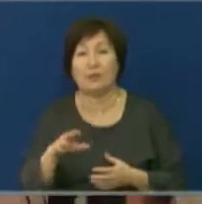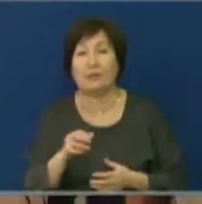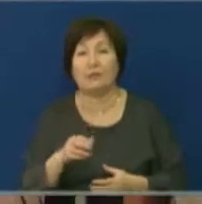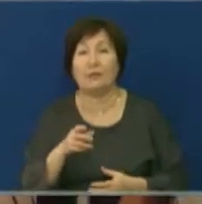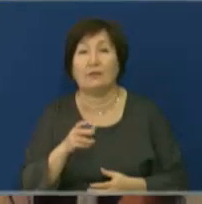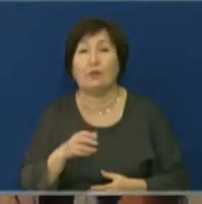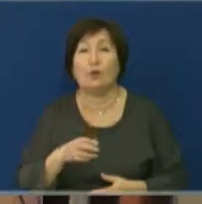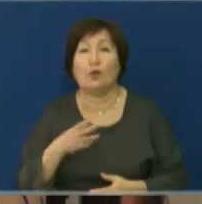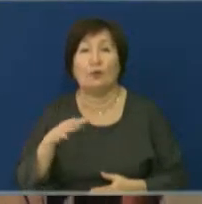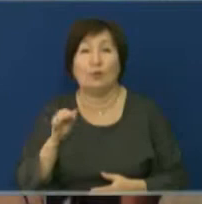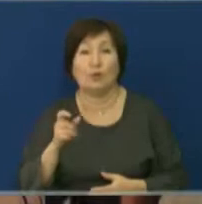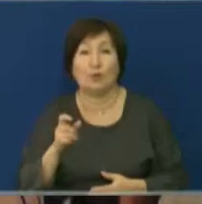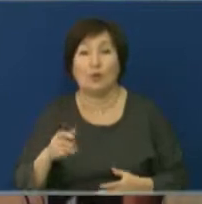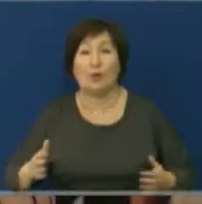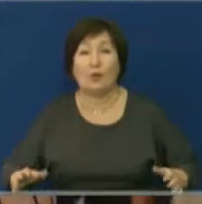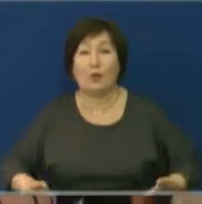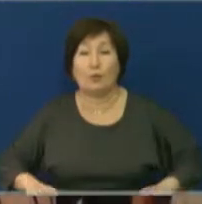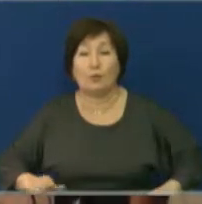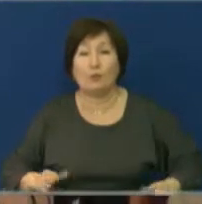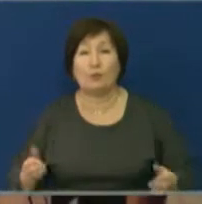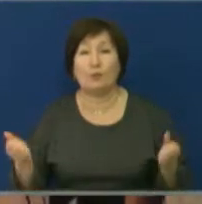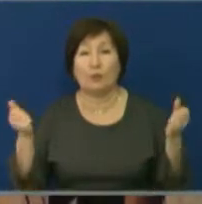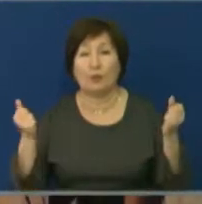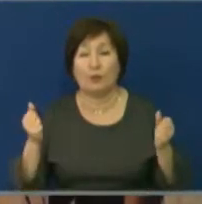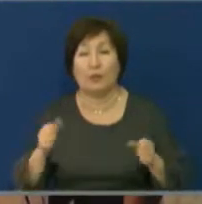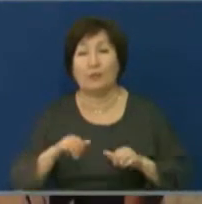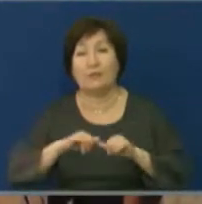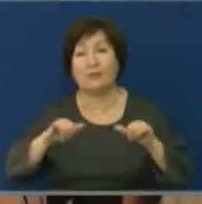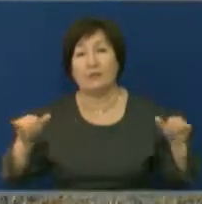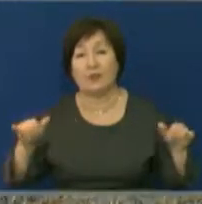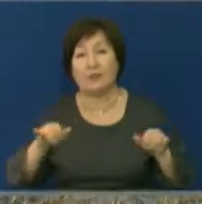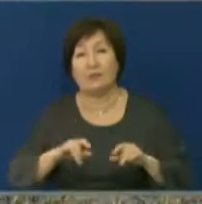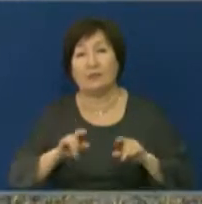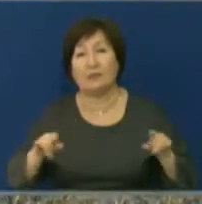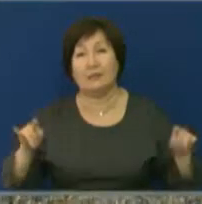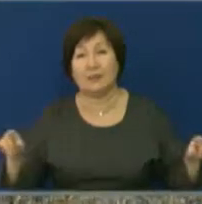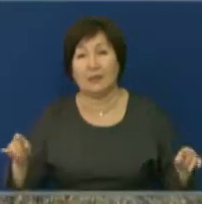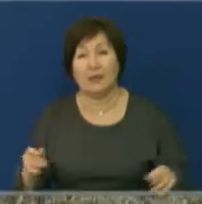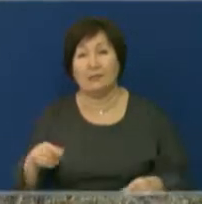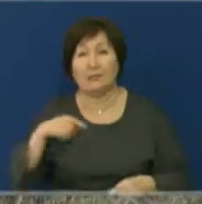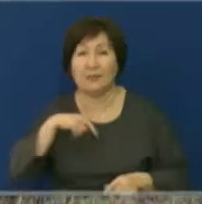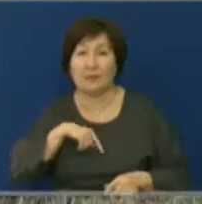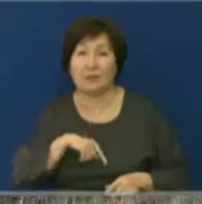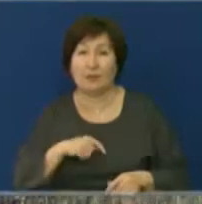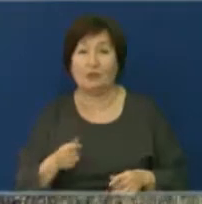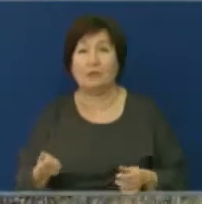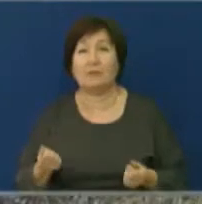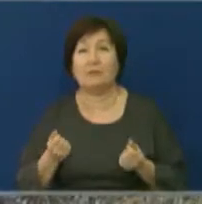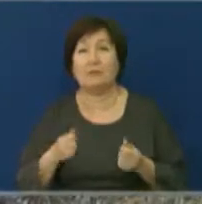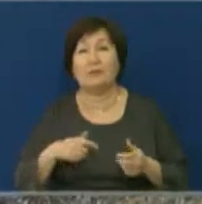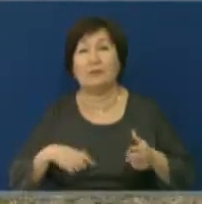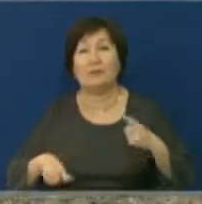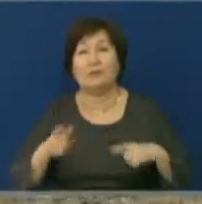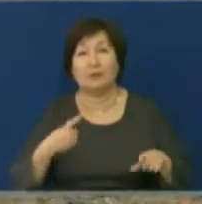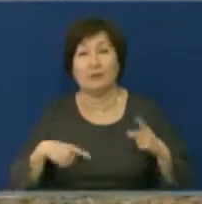дух. Конный спорт прекрасно развивает детей физически, способствует психологическому спокойствию, воспитывает моральные